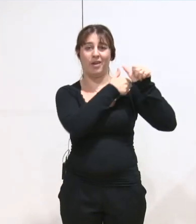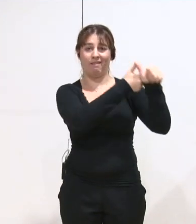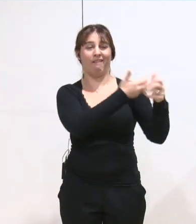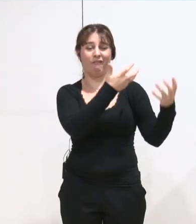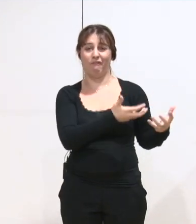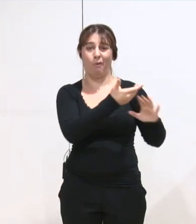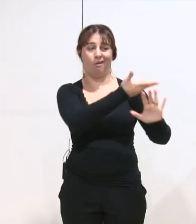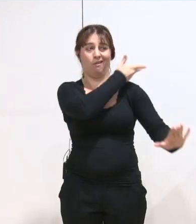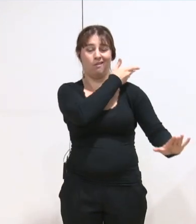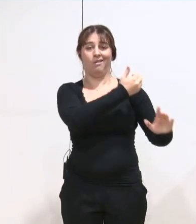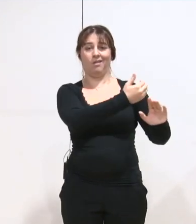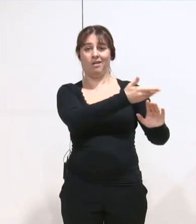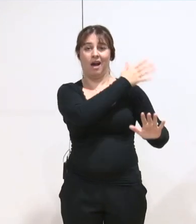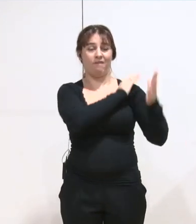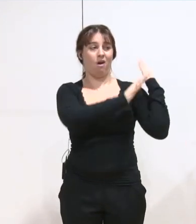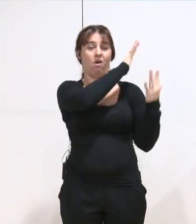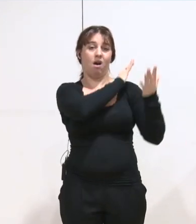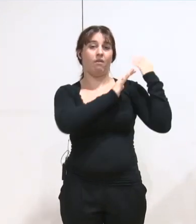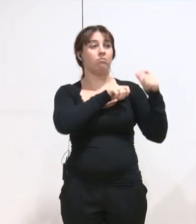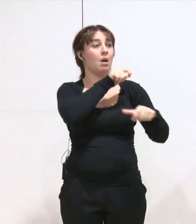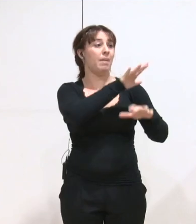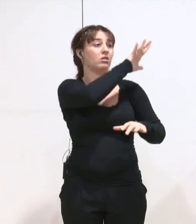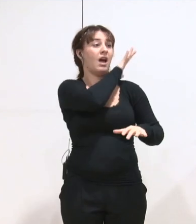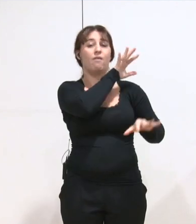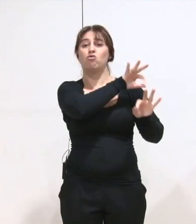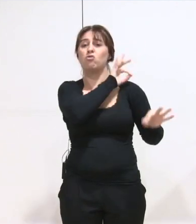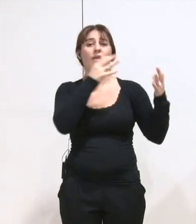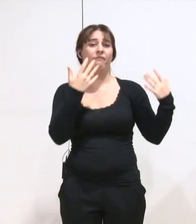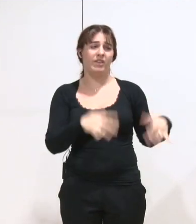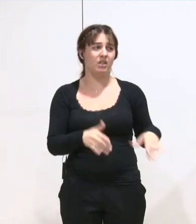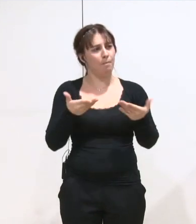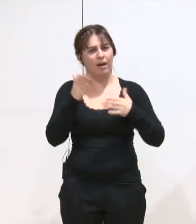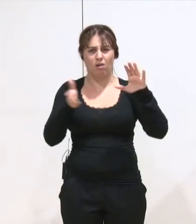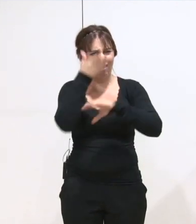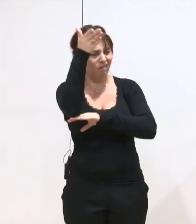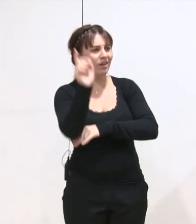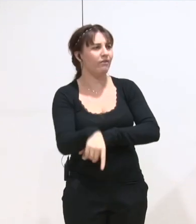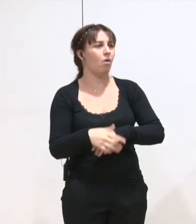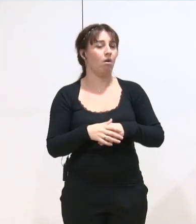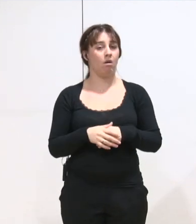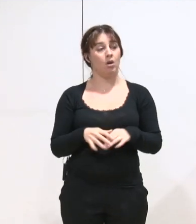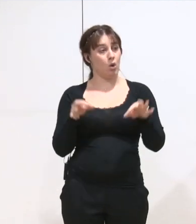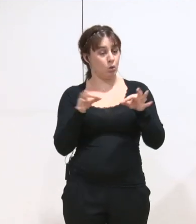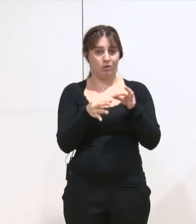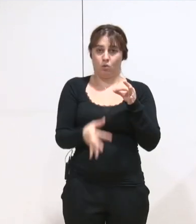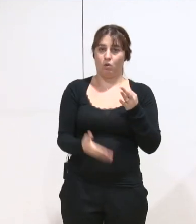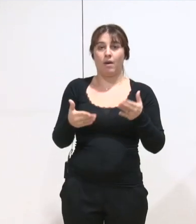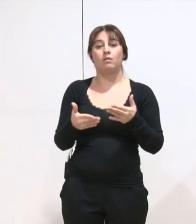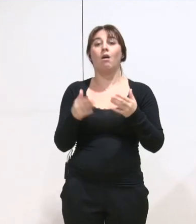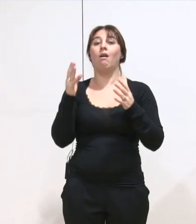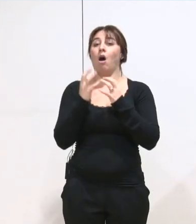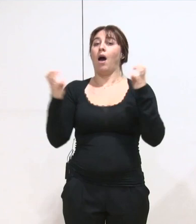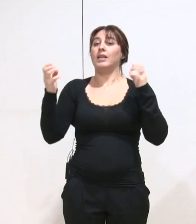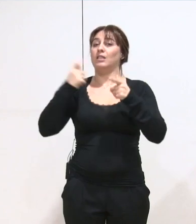leur temps, ont fait d'autres choix. Et pour conclure, nous aurons l'occasion d'annoncer prochainement, dans le prolongement des assises du